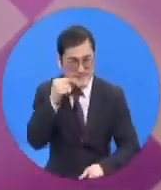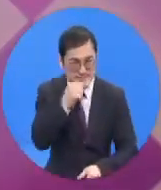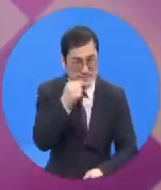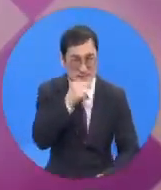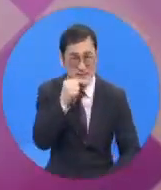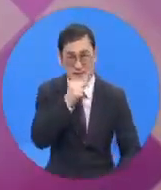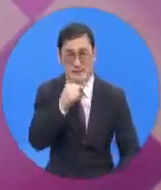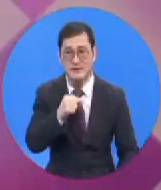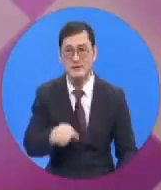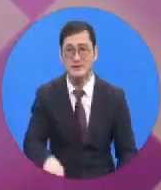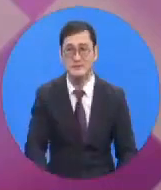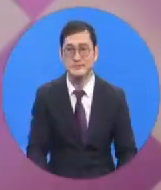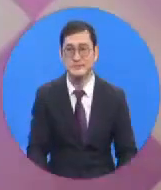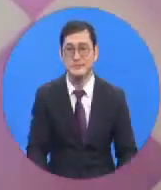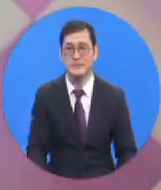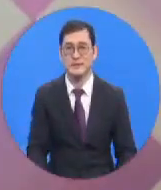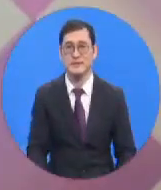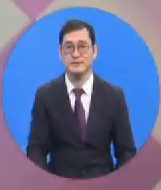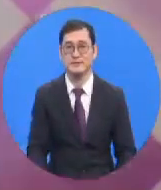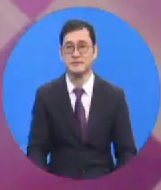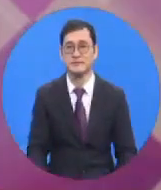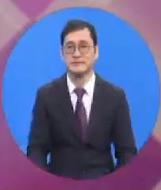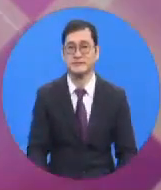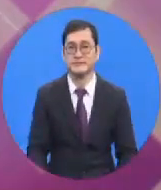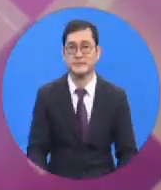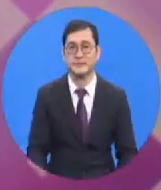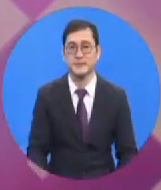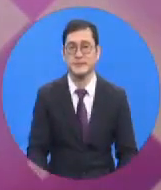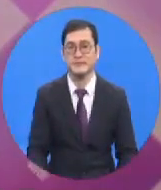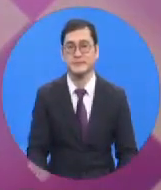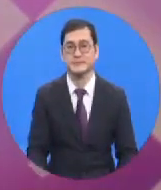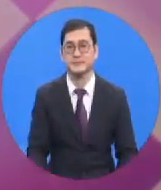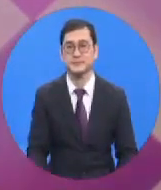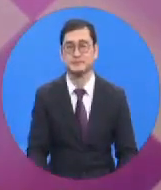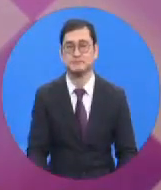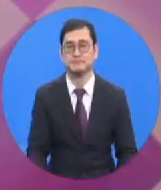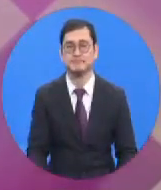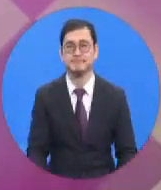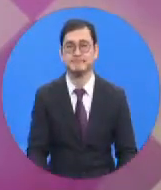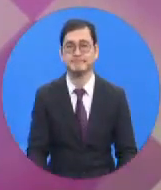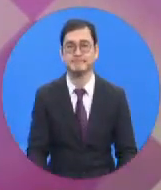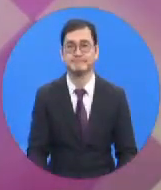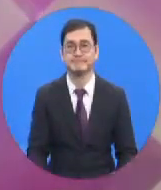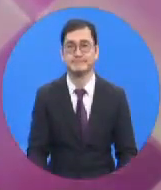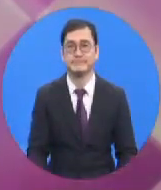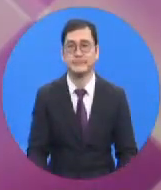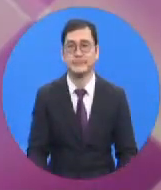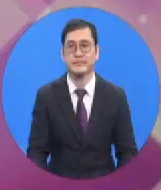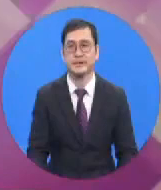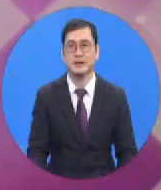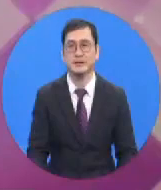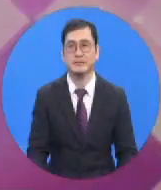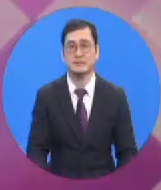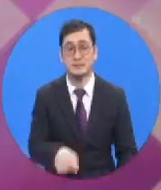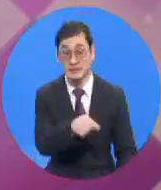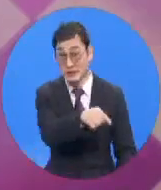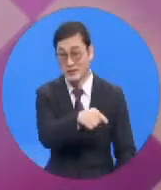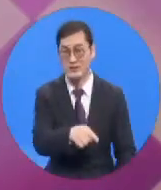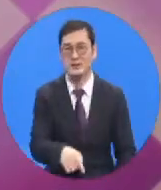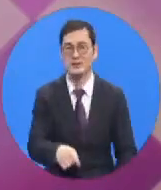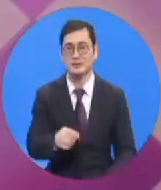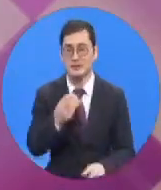나중에 신천지가 적절 협조했다 지금 이렇게 말씀하셨는데 사실 초반에는 굉장히 혼란이 있었죠. 그러다 보니까 이재명 경기도지사는